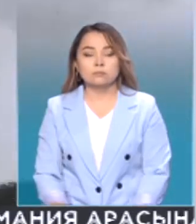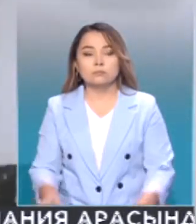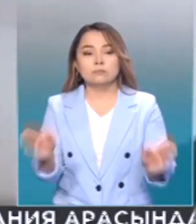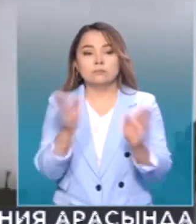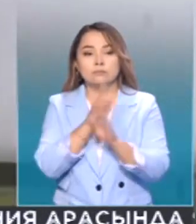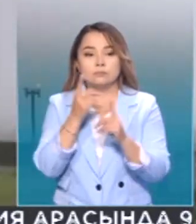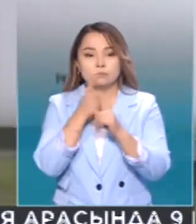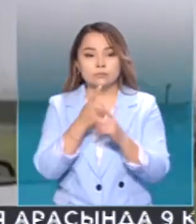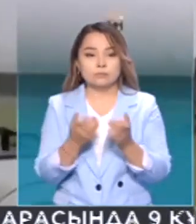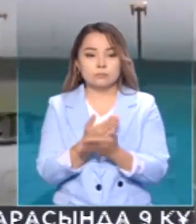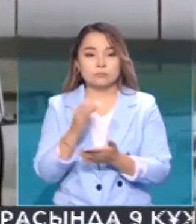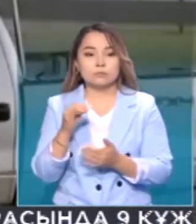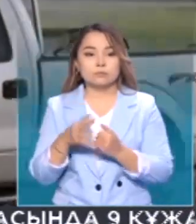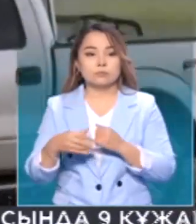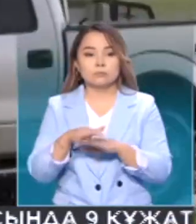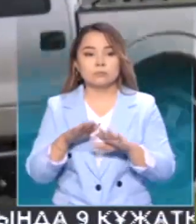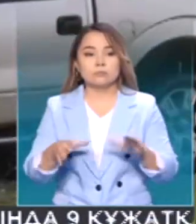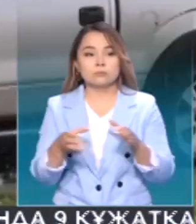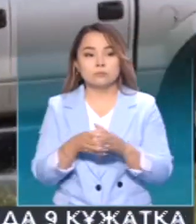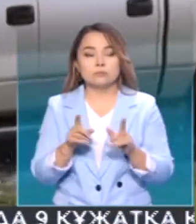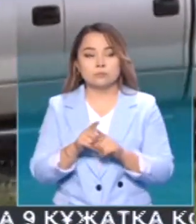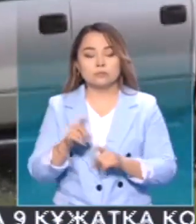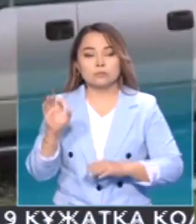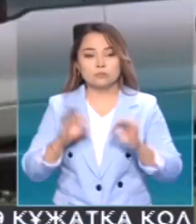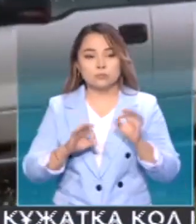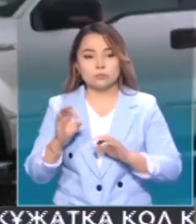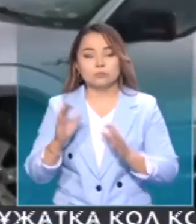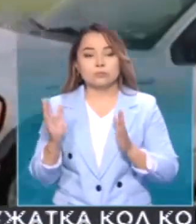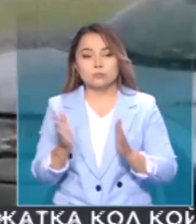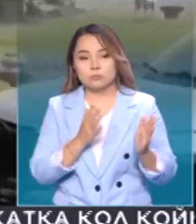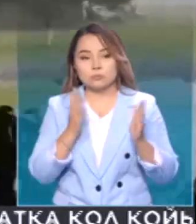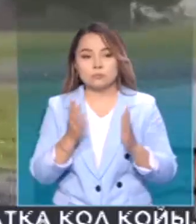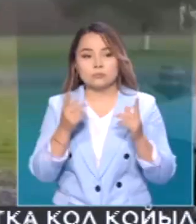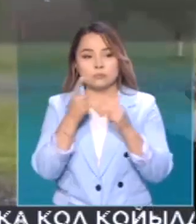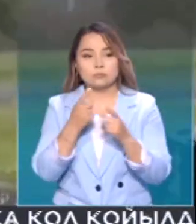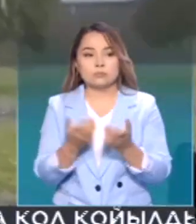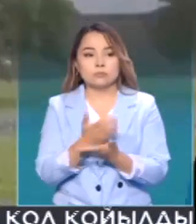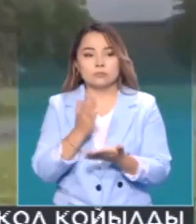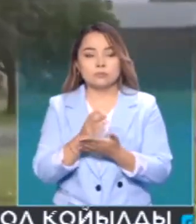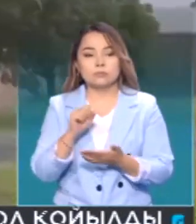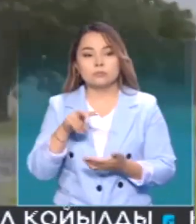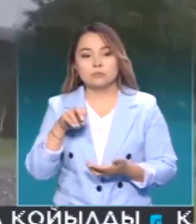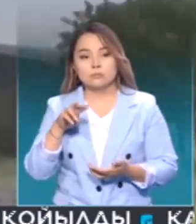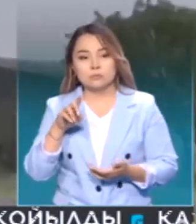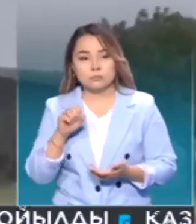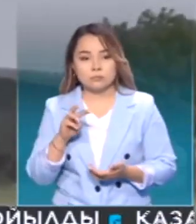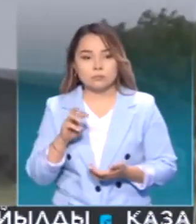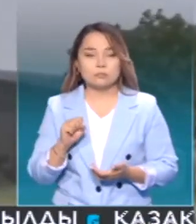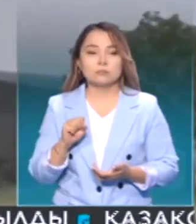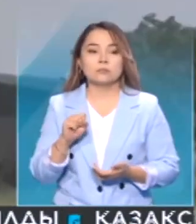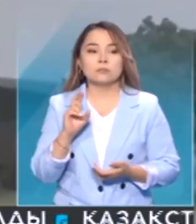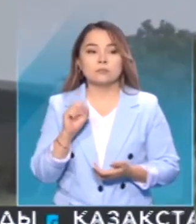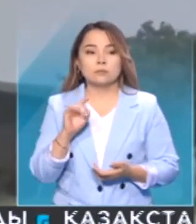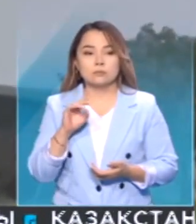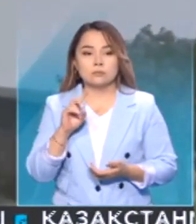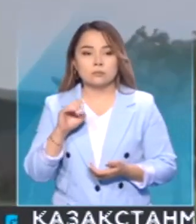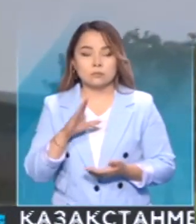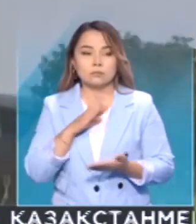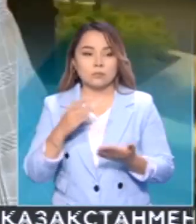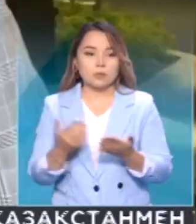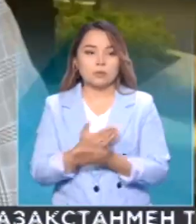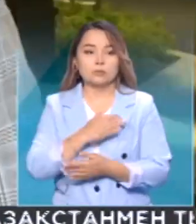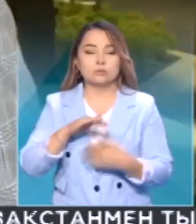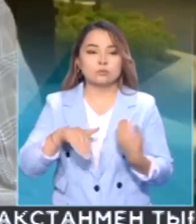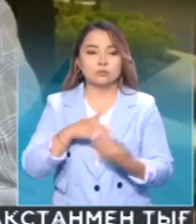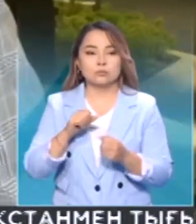Синоптиктер елдің оңтүстігі мен Атлант жағалауларында құйын соғу мүмкін деп мәлімдеді. Оның ішінде Алабама, Арканзас штаттарында торнадо қайта тұрады деп